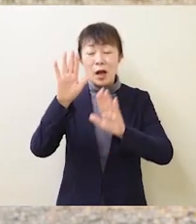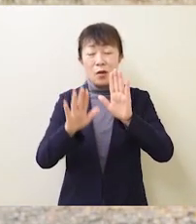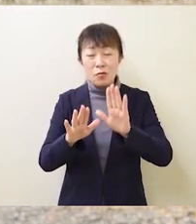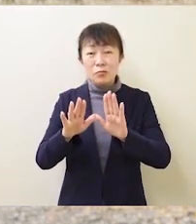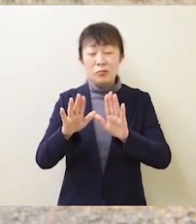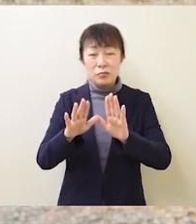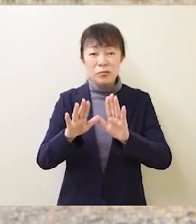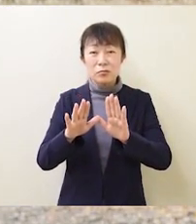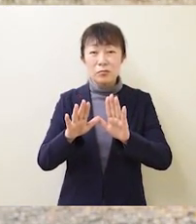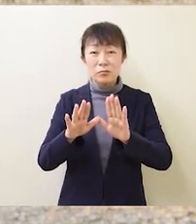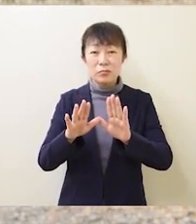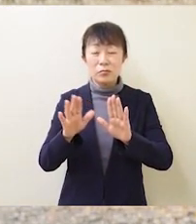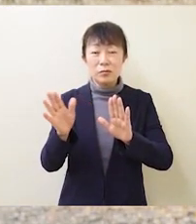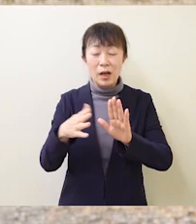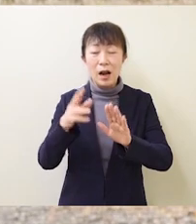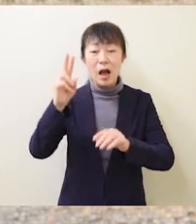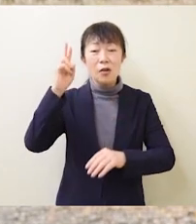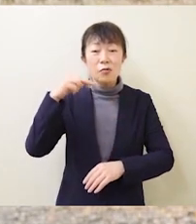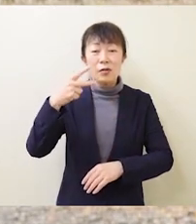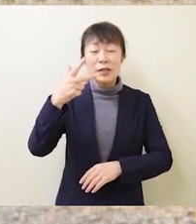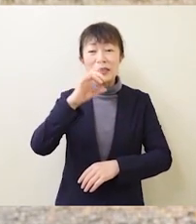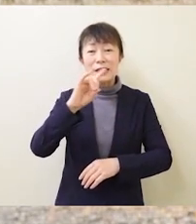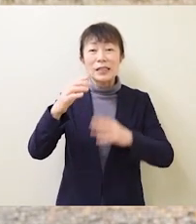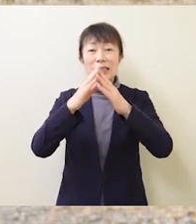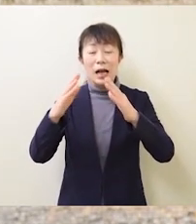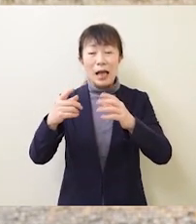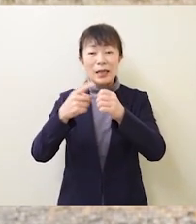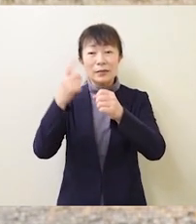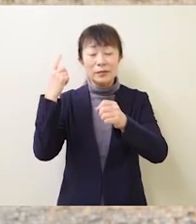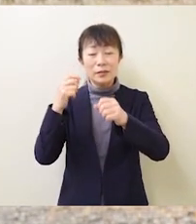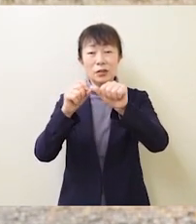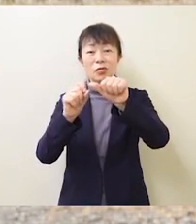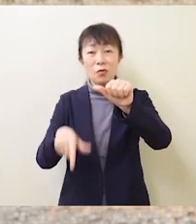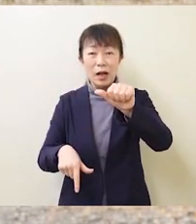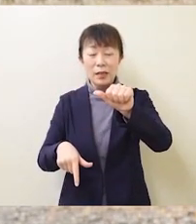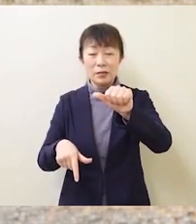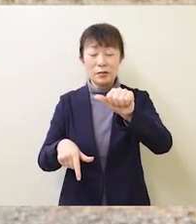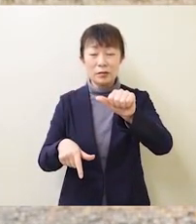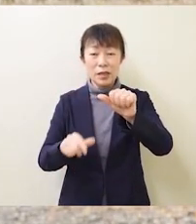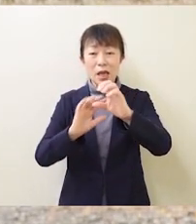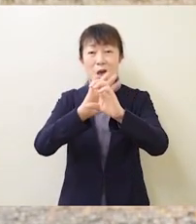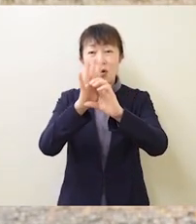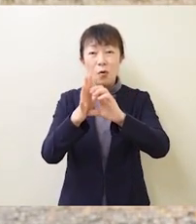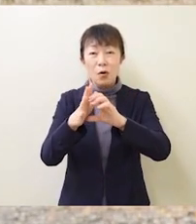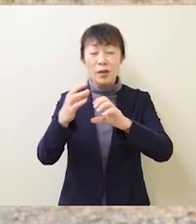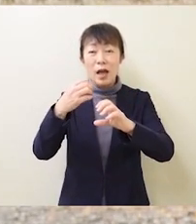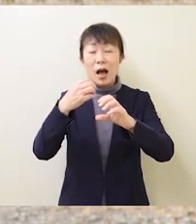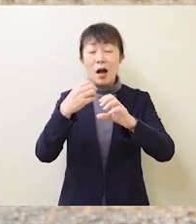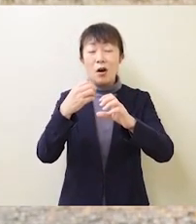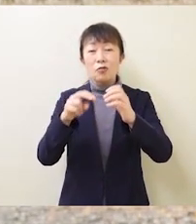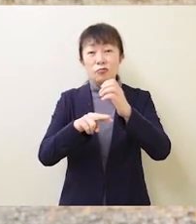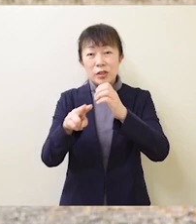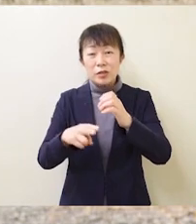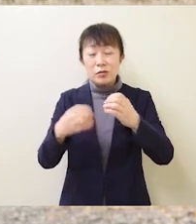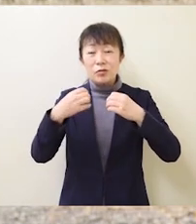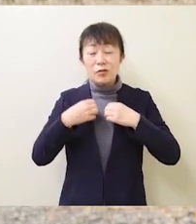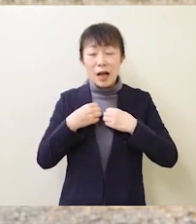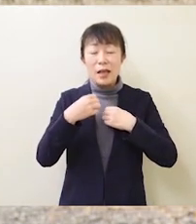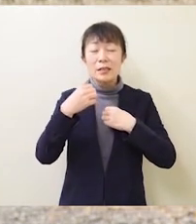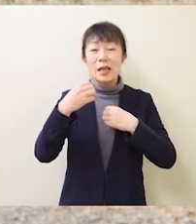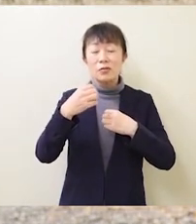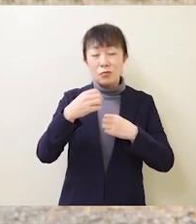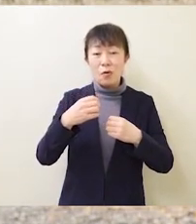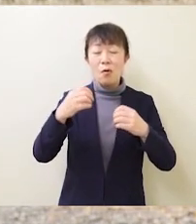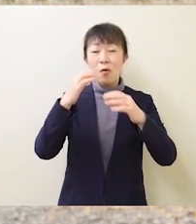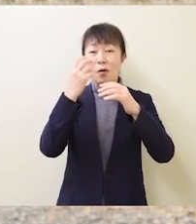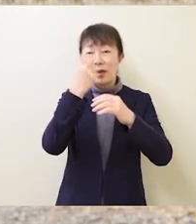え、私たち横須賀市議会では昨年の5月に新型コロナウイルス感染症対策検討協議会を